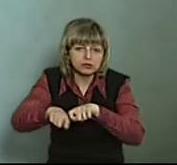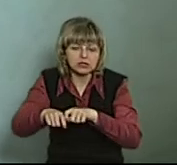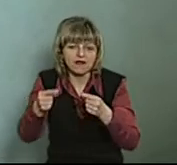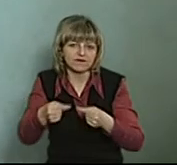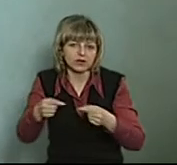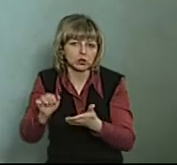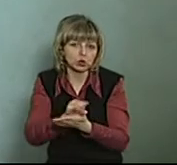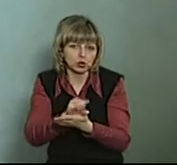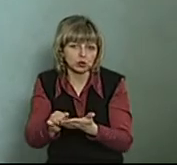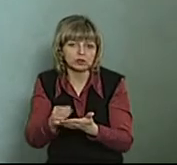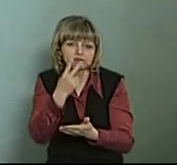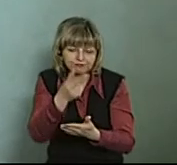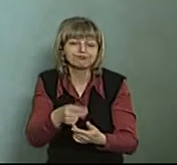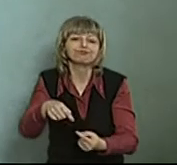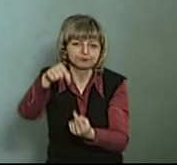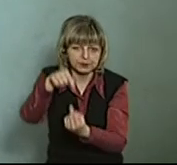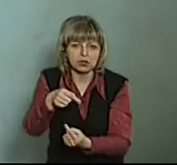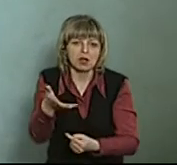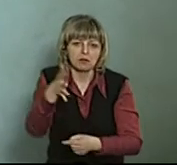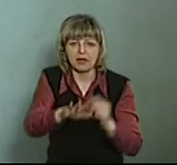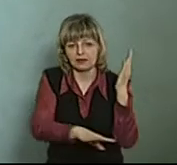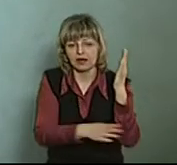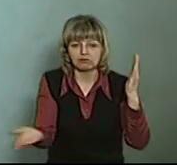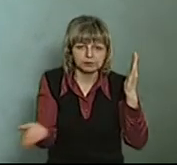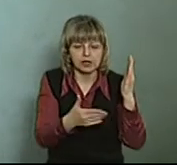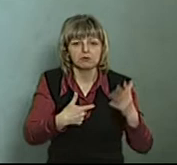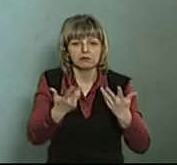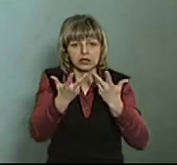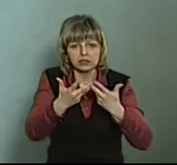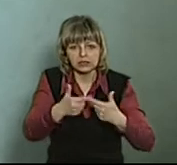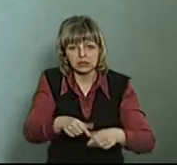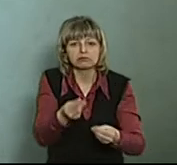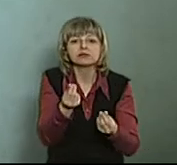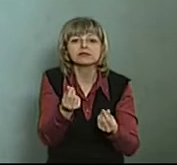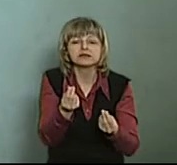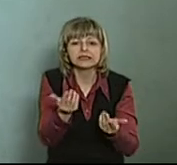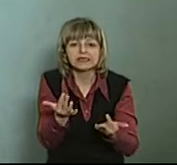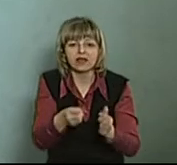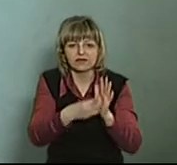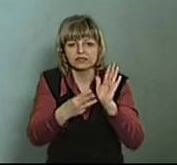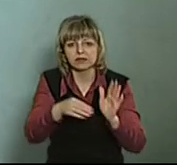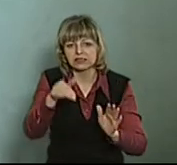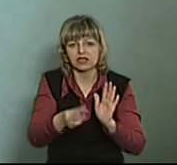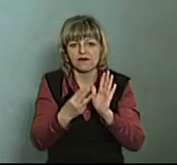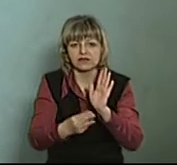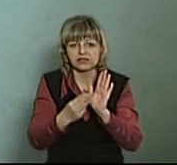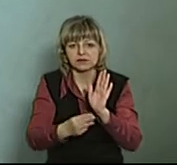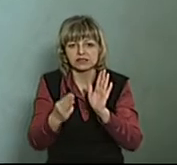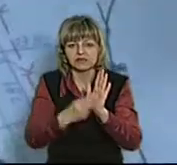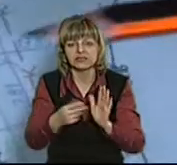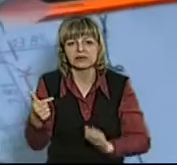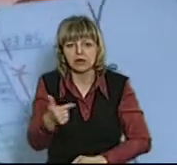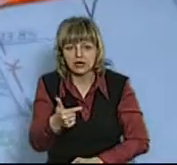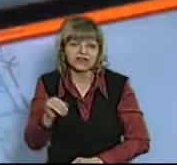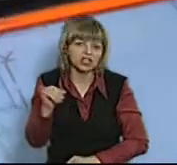документації під виділення підпадає 5 дерев каштана. Ми нарахували відновлену вартість, це 17 тисяч 88